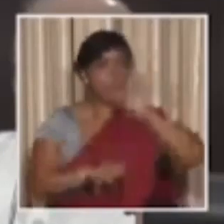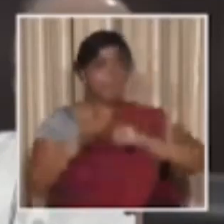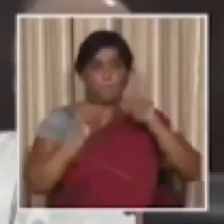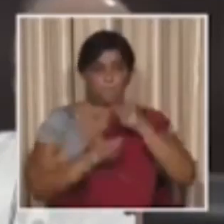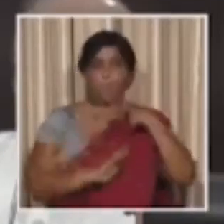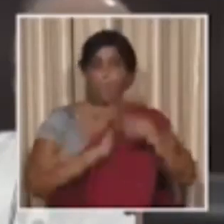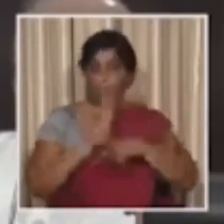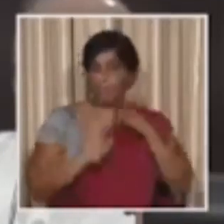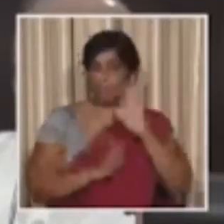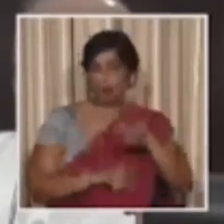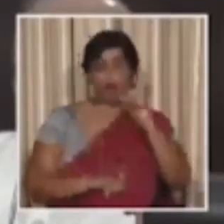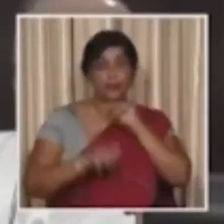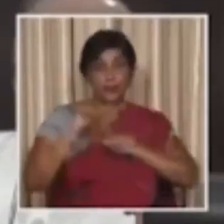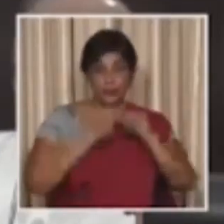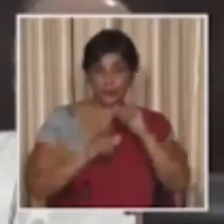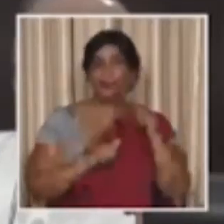අප දේශීය